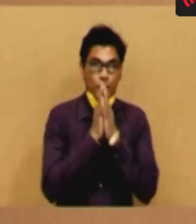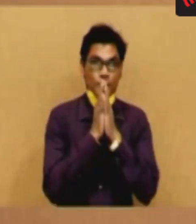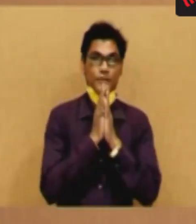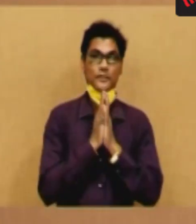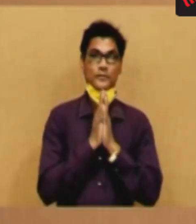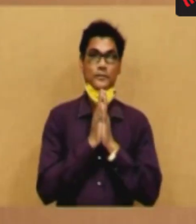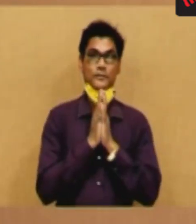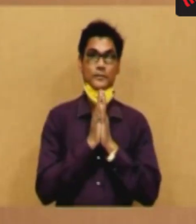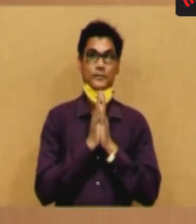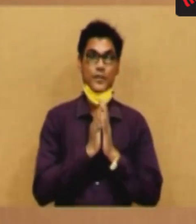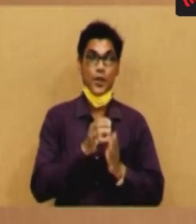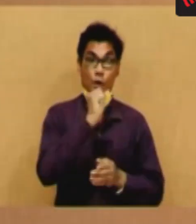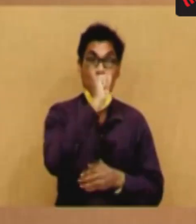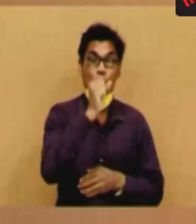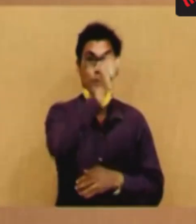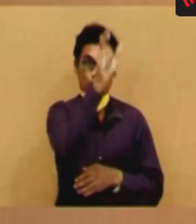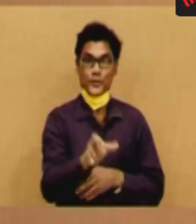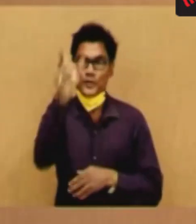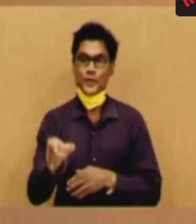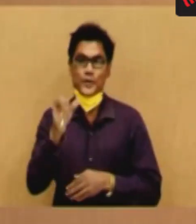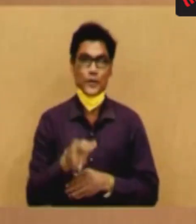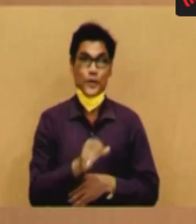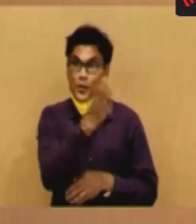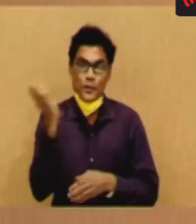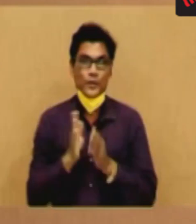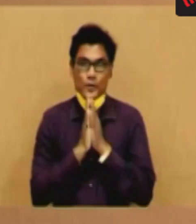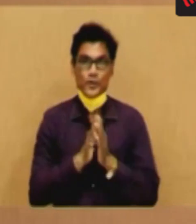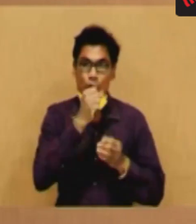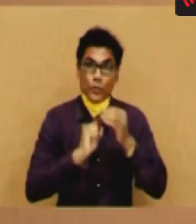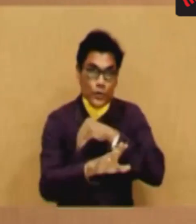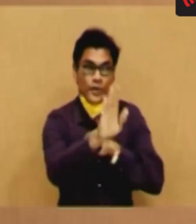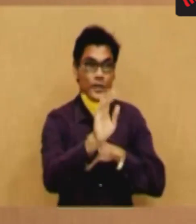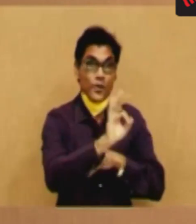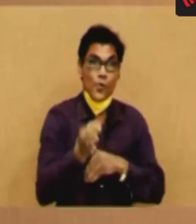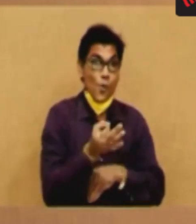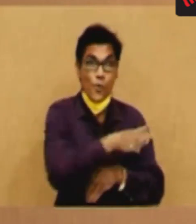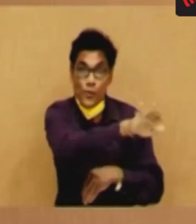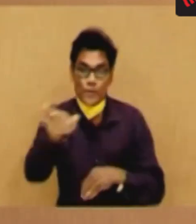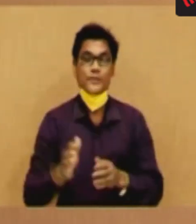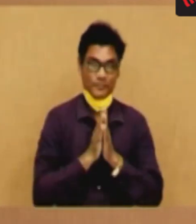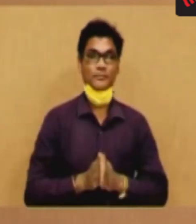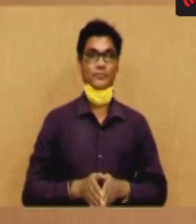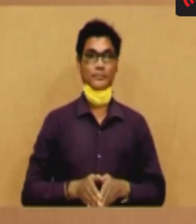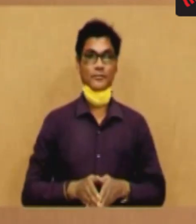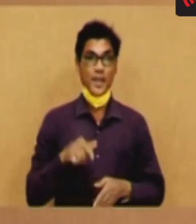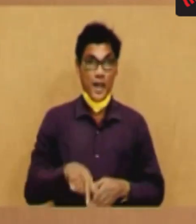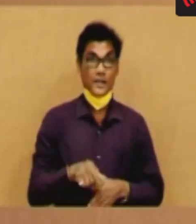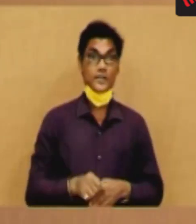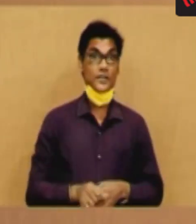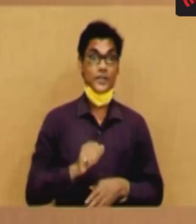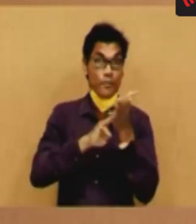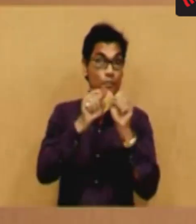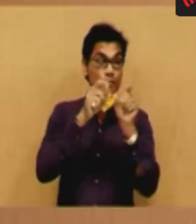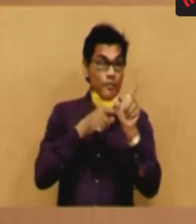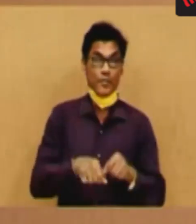नमस्कार गणमाध्यम प्रतिनिधि मानंकु एवं गणमाध्यम जरिया रे राज्यवासी को मोर नमस्कार। आज